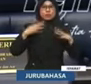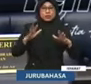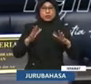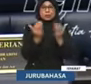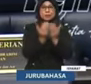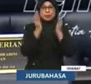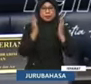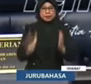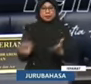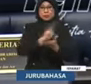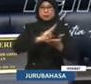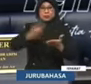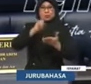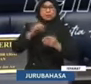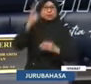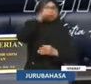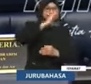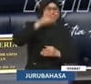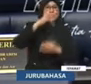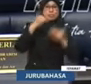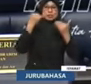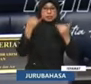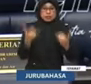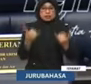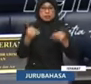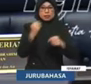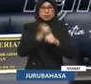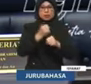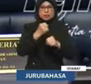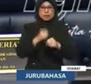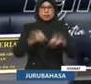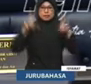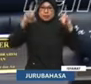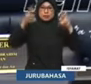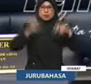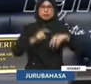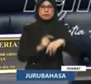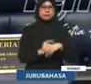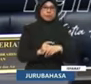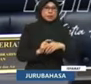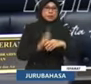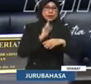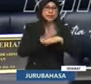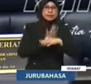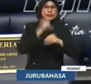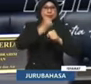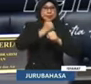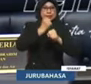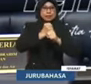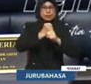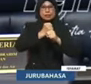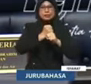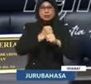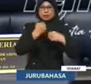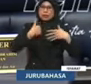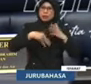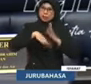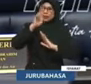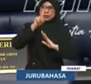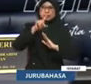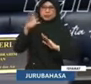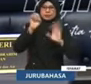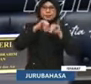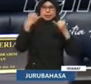graduan yang sedang mencari pekerjaan melalui program jamin kerja dalam segmen Agro jobfair lebih pada 100